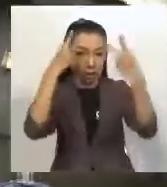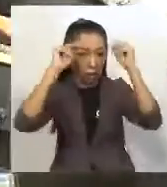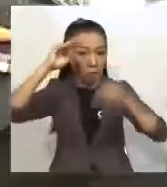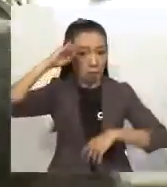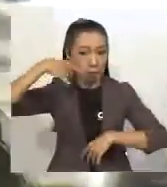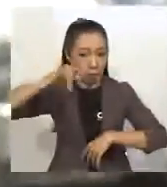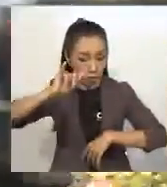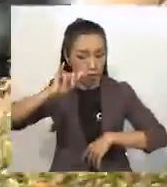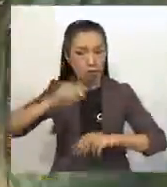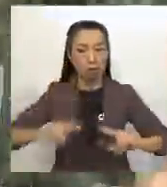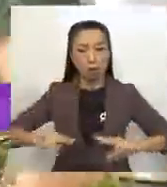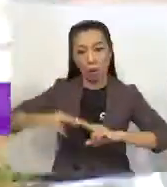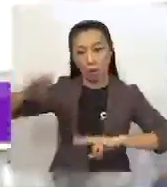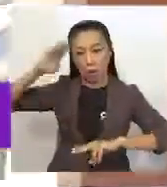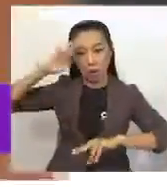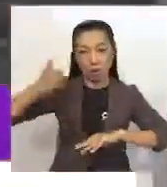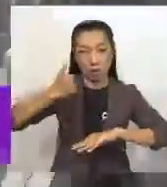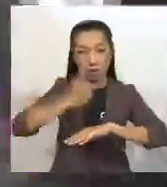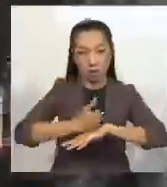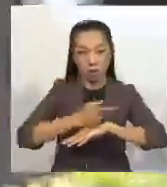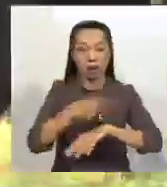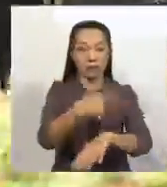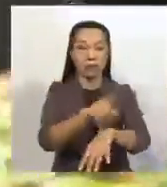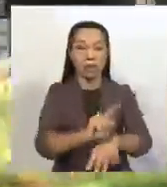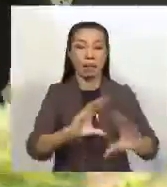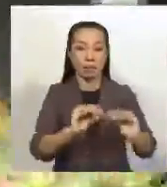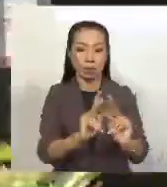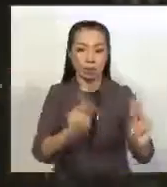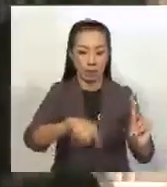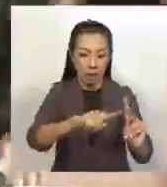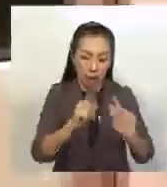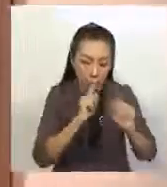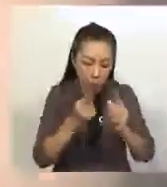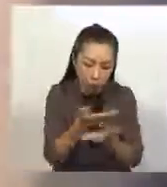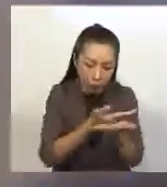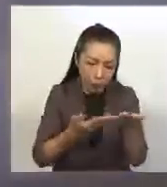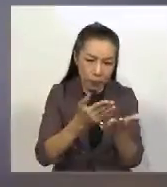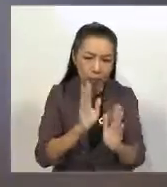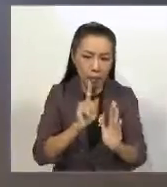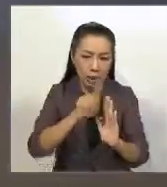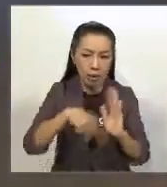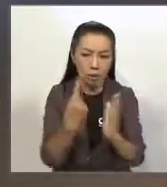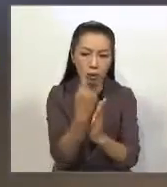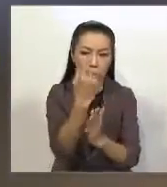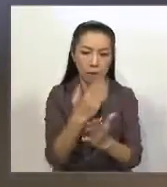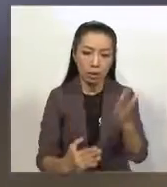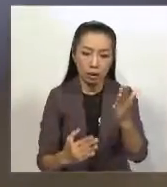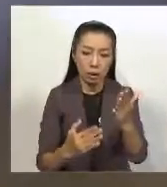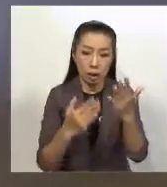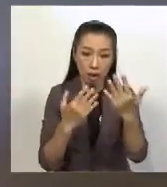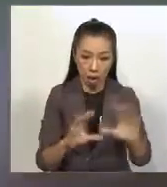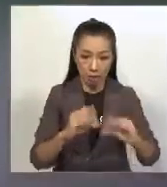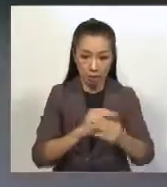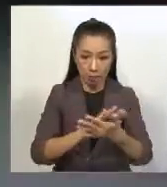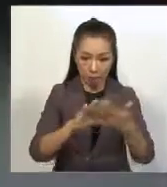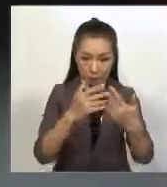นตรีและรัฐมนตรีว่าการกระทรวงกลาโหมเป็นประธานใช้เวลาประชุมประมาณ1ชั่วโมงครึ่งหลังการประ